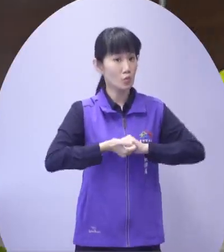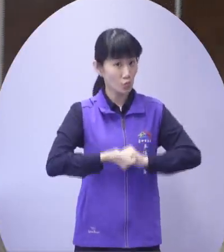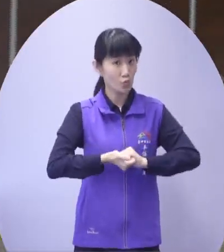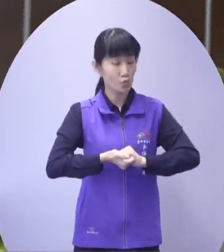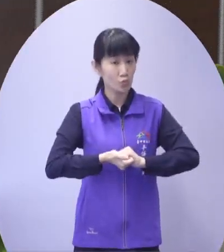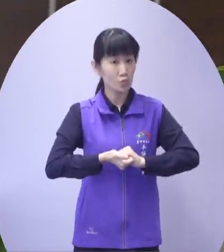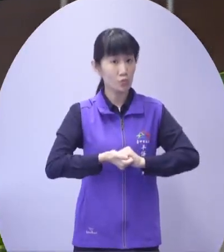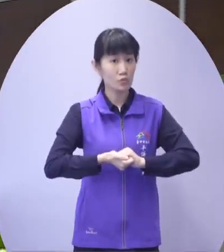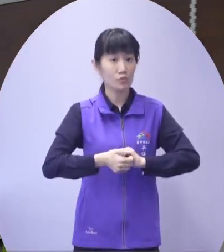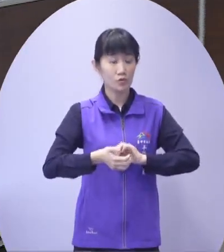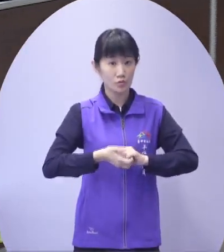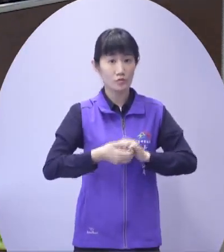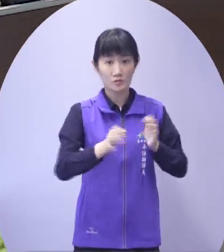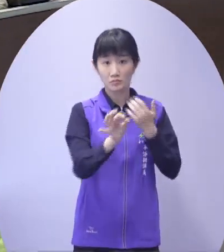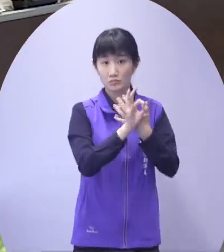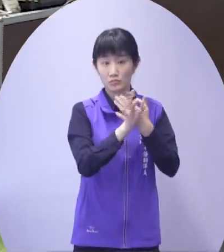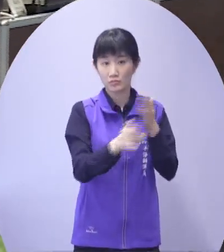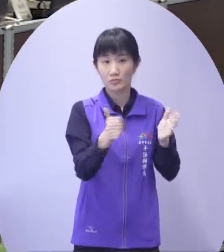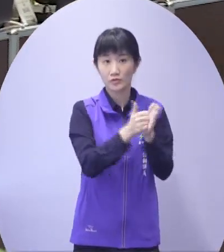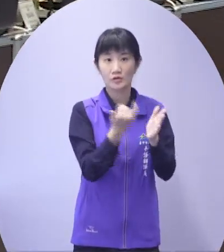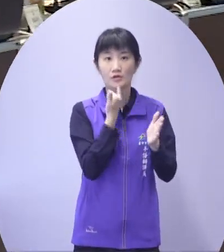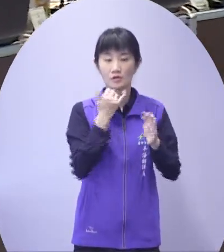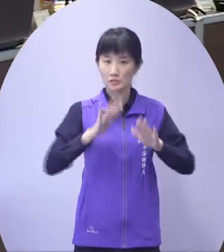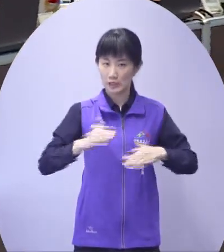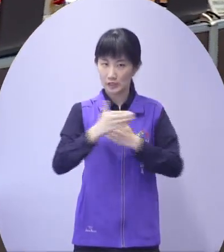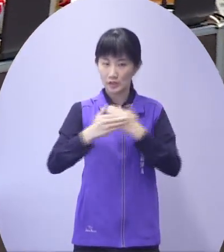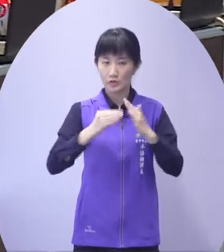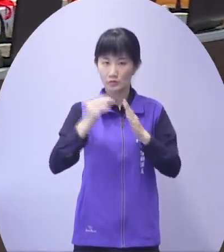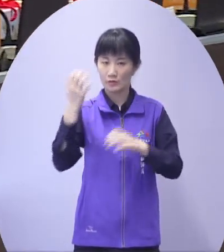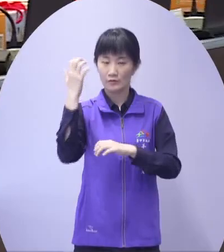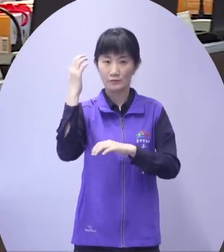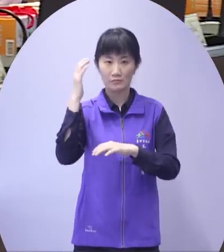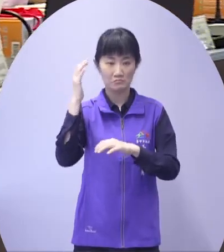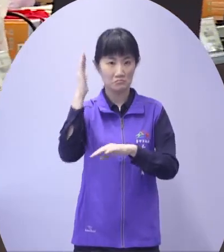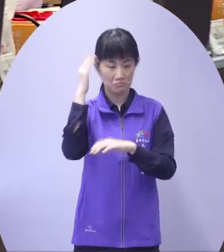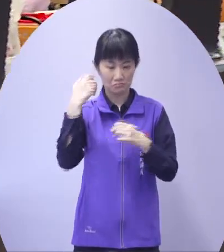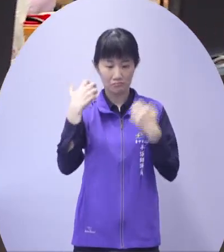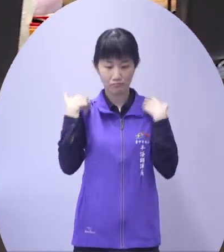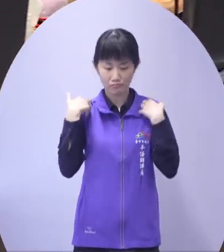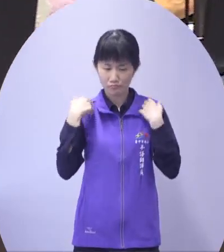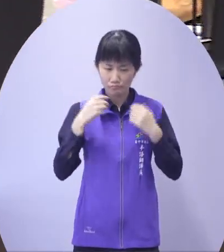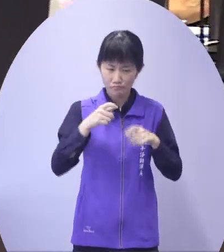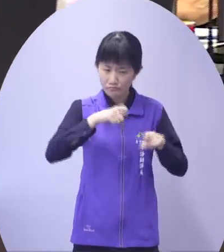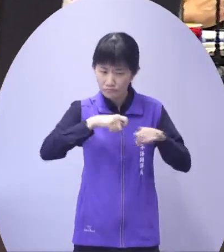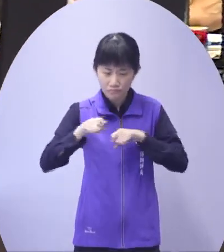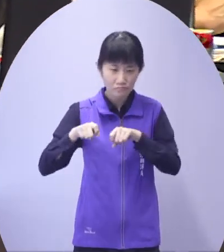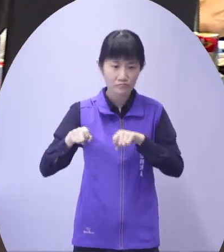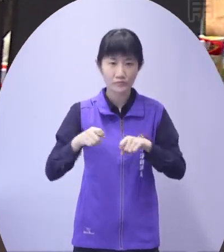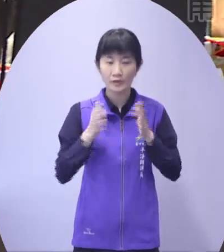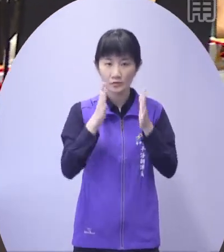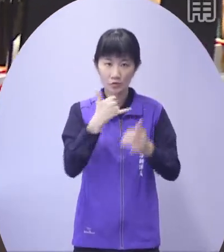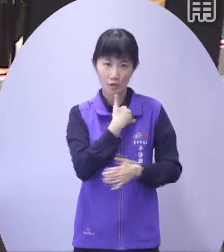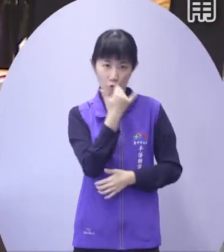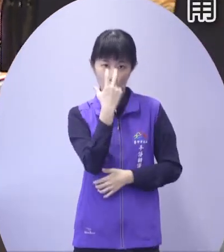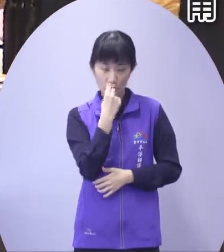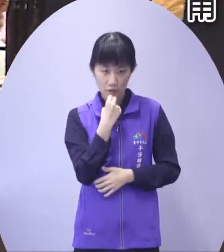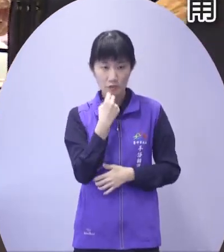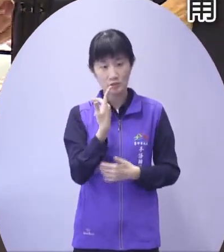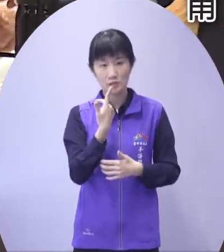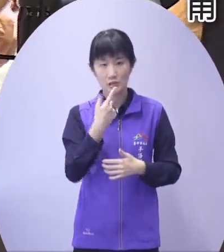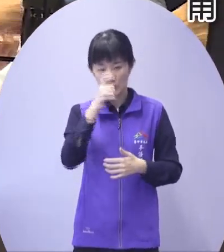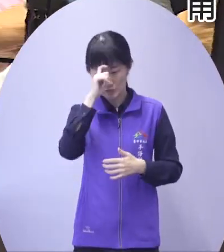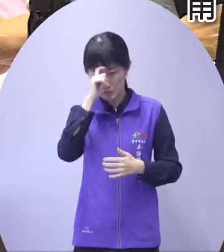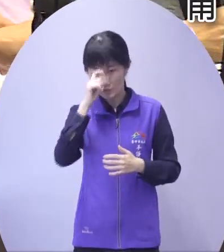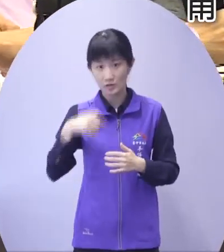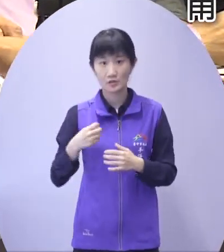营运许可，所以针对这个部分，我们交通局先盘点有没有资源，再拉出另外 可能针对像假日，那怎么跟捷运